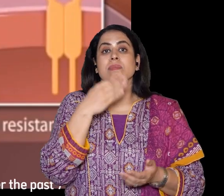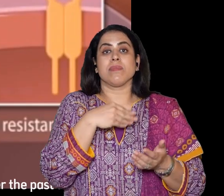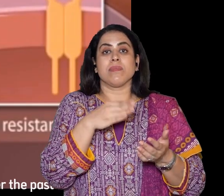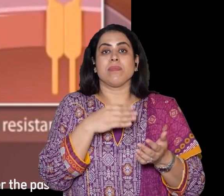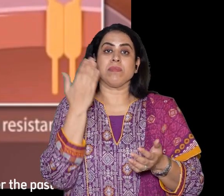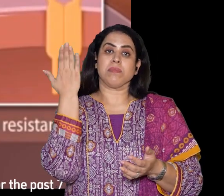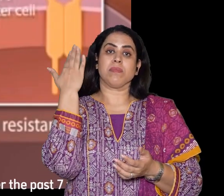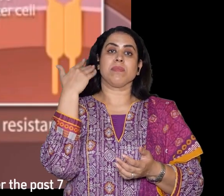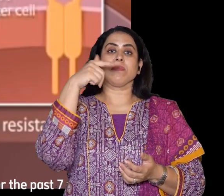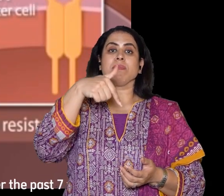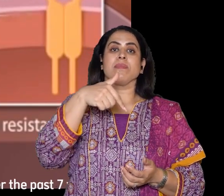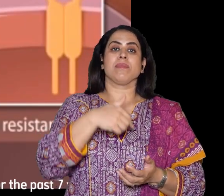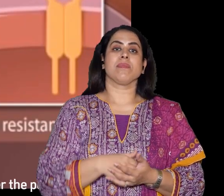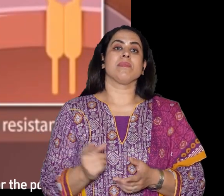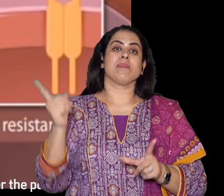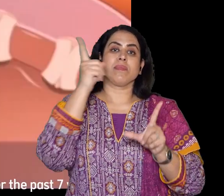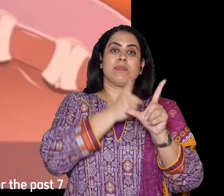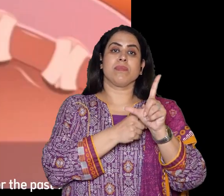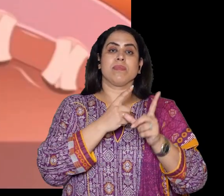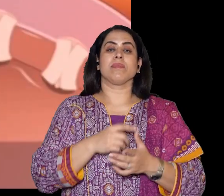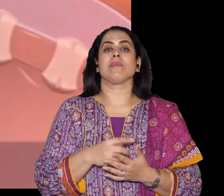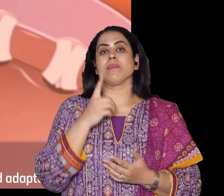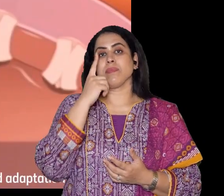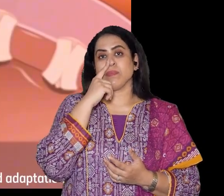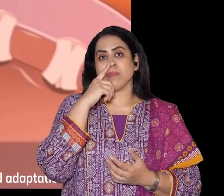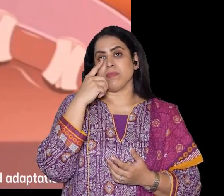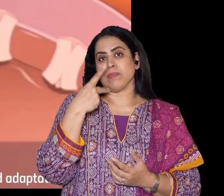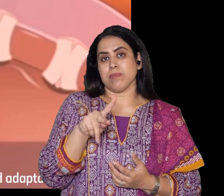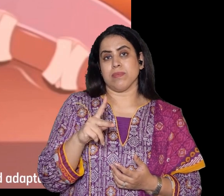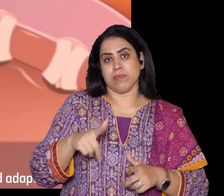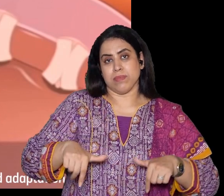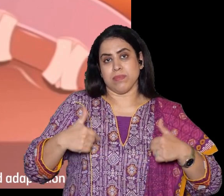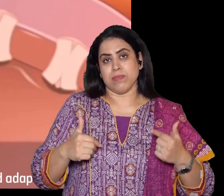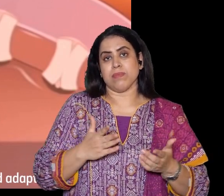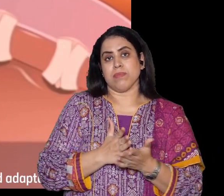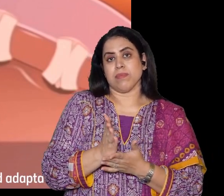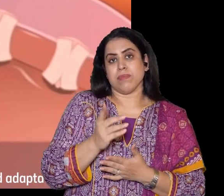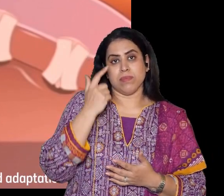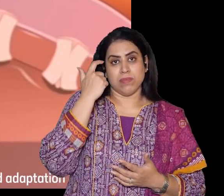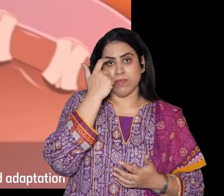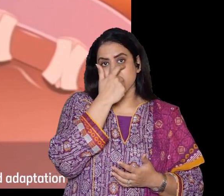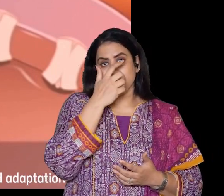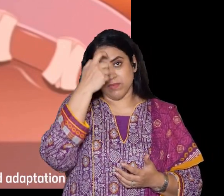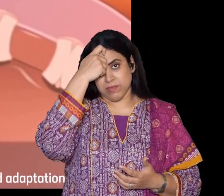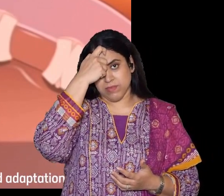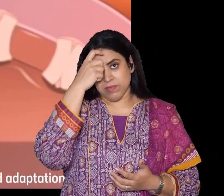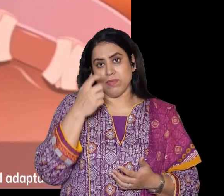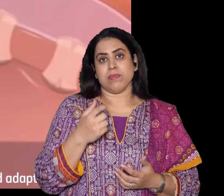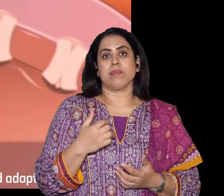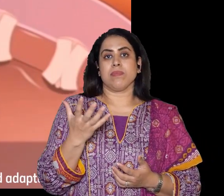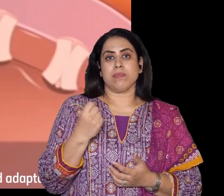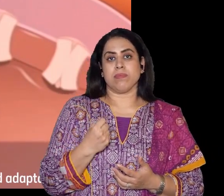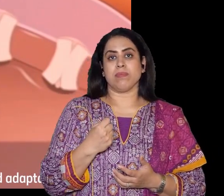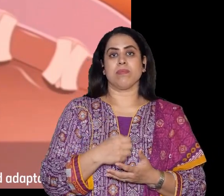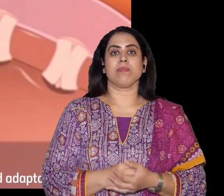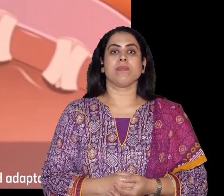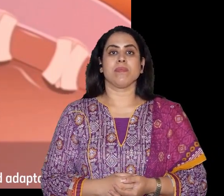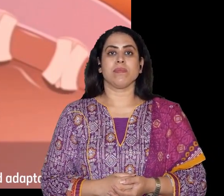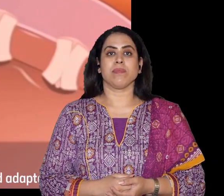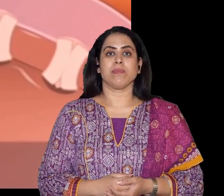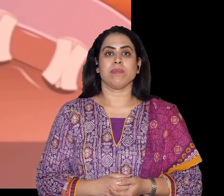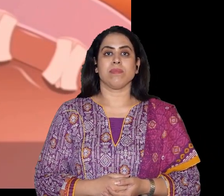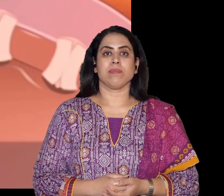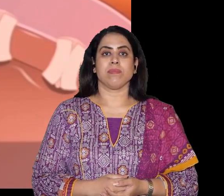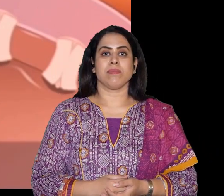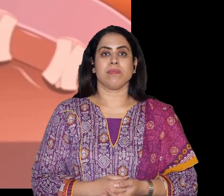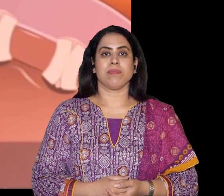been living with diabetes over the past 7 years. Alia's journey with diabetic eye problems is one of resilience and